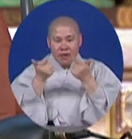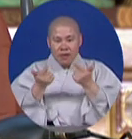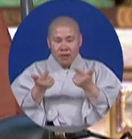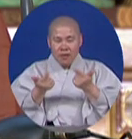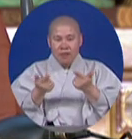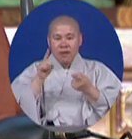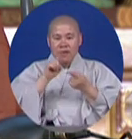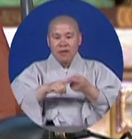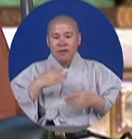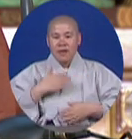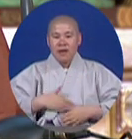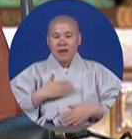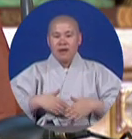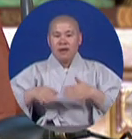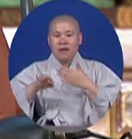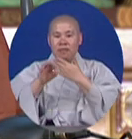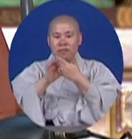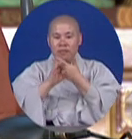기시자안이니